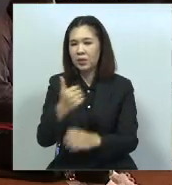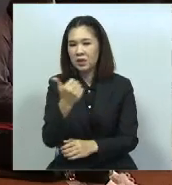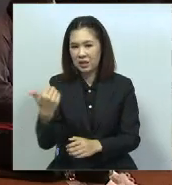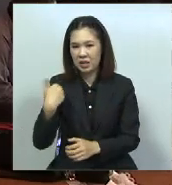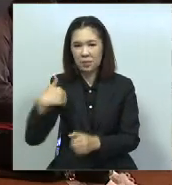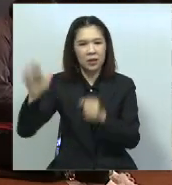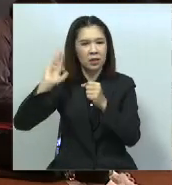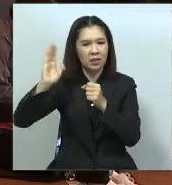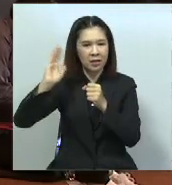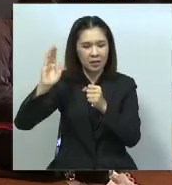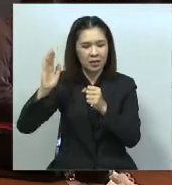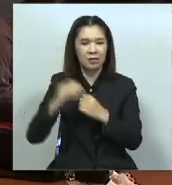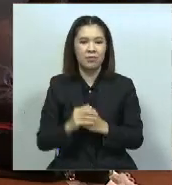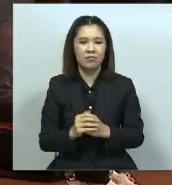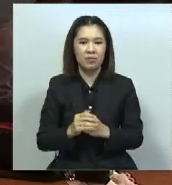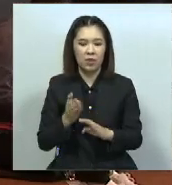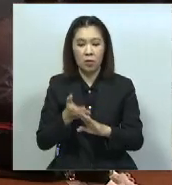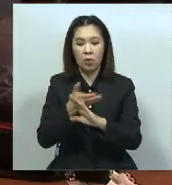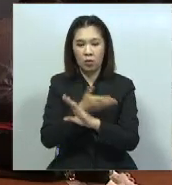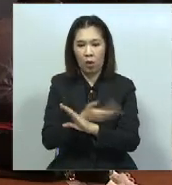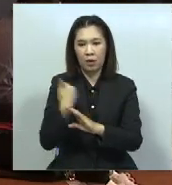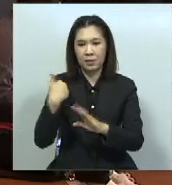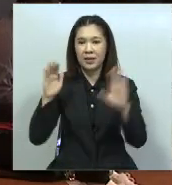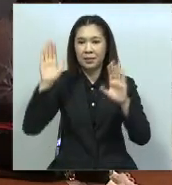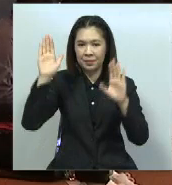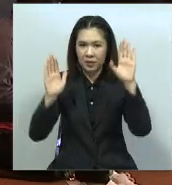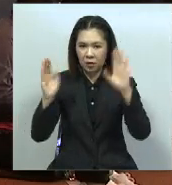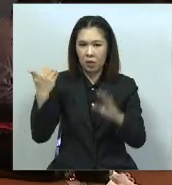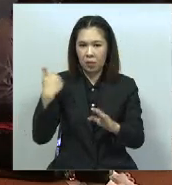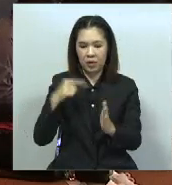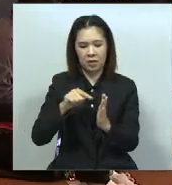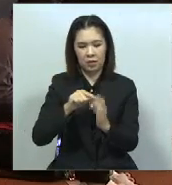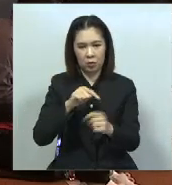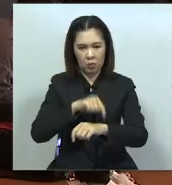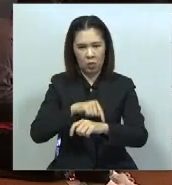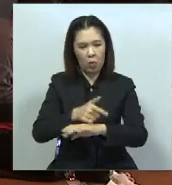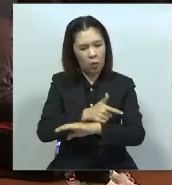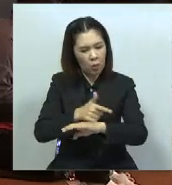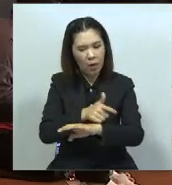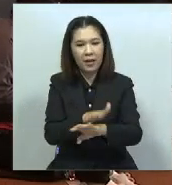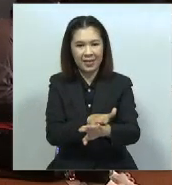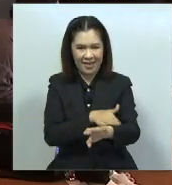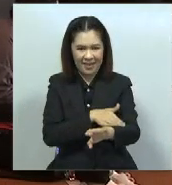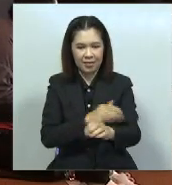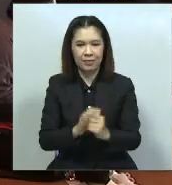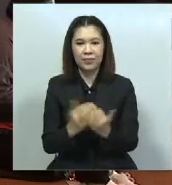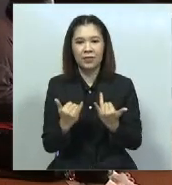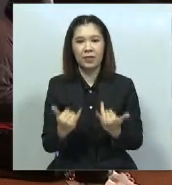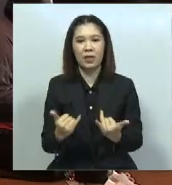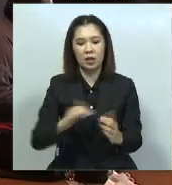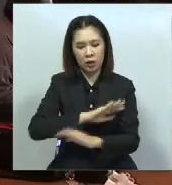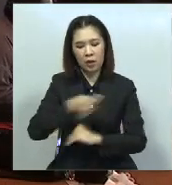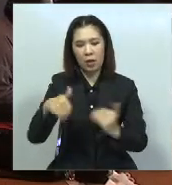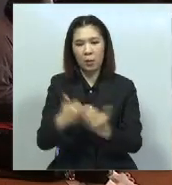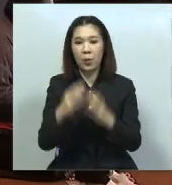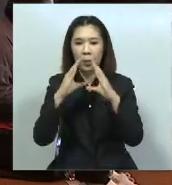อภิปรายหลังจากนี้ก่อนที่จะมีการโหวตซึ่งคาดว่าน่าจะใช้เวลาอย่างยาวนานค่ะทั้งหมดนี้ก็คือการประชุมรัฐส